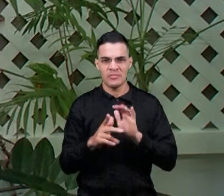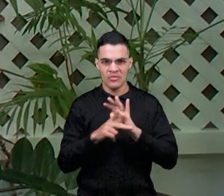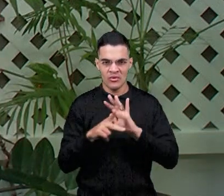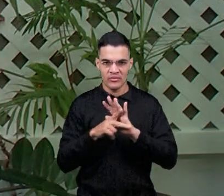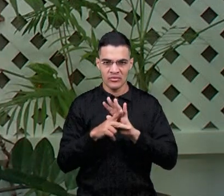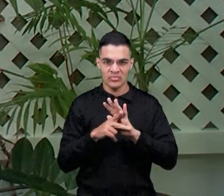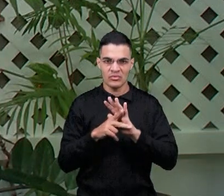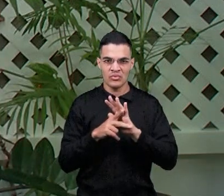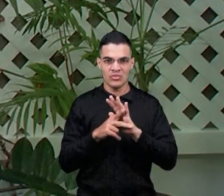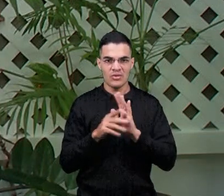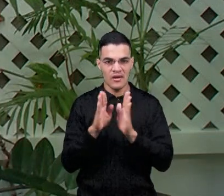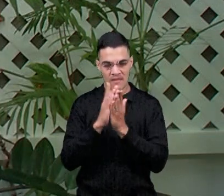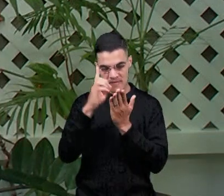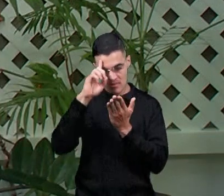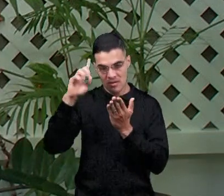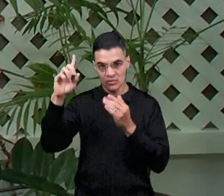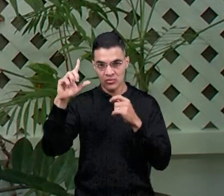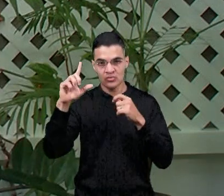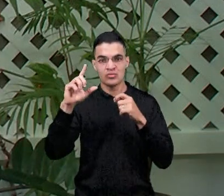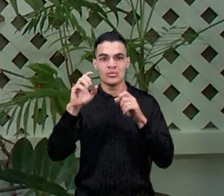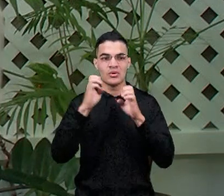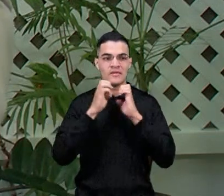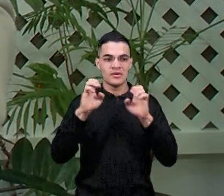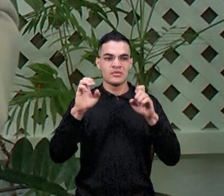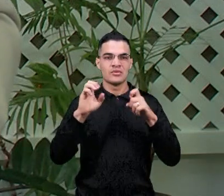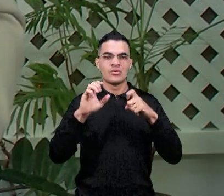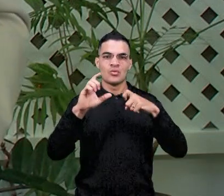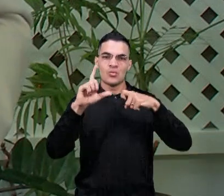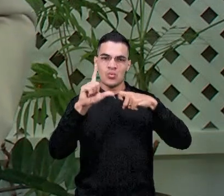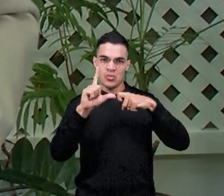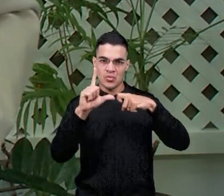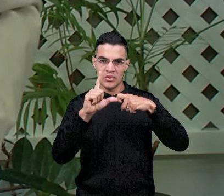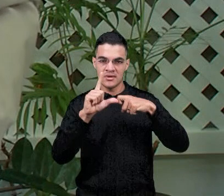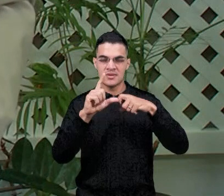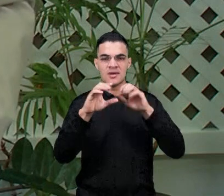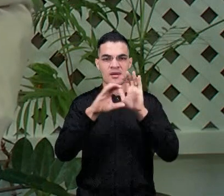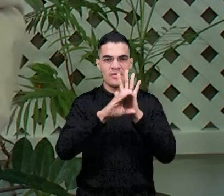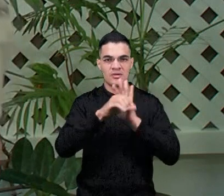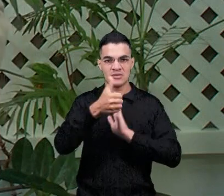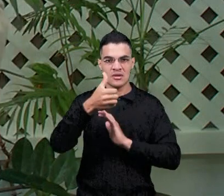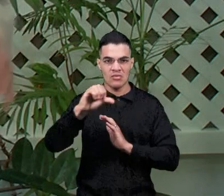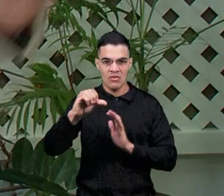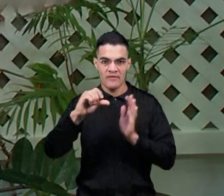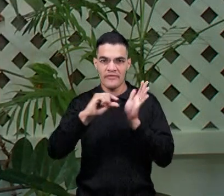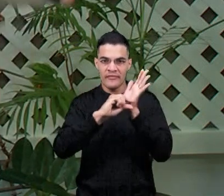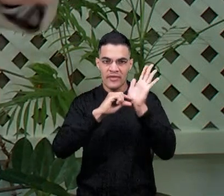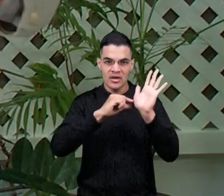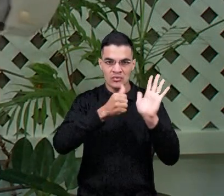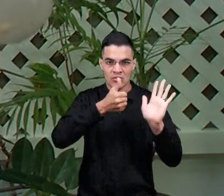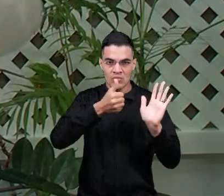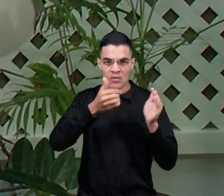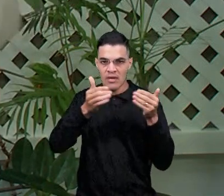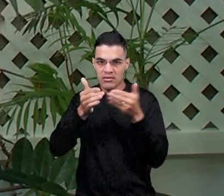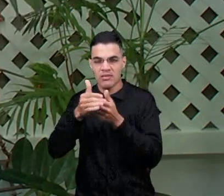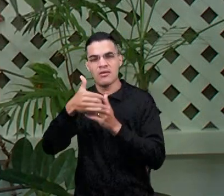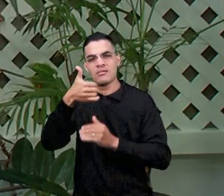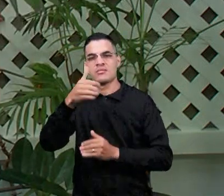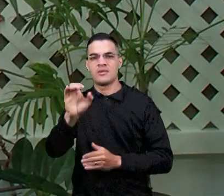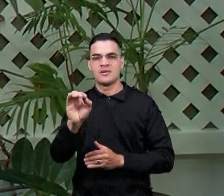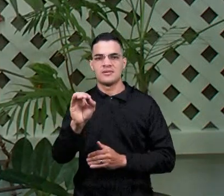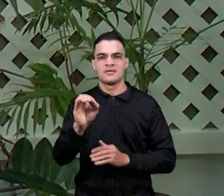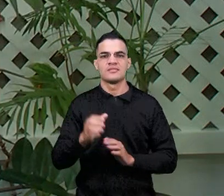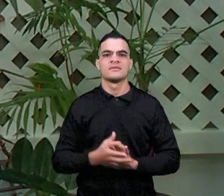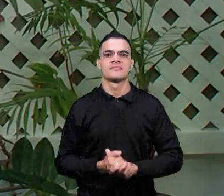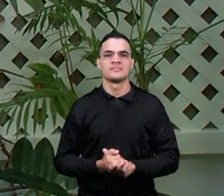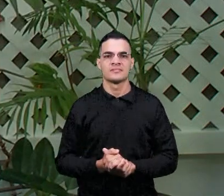dans l'évangile de Luc au chapitre 19, le verset de 1 à 10. Veuillez